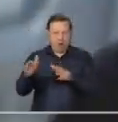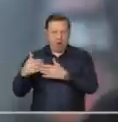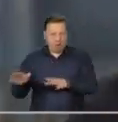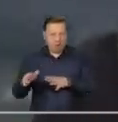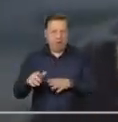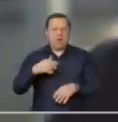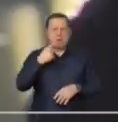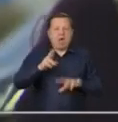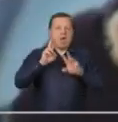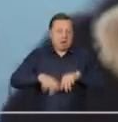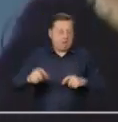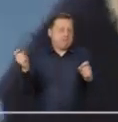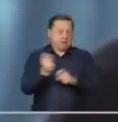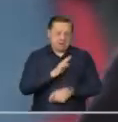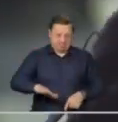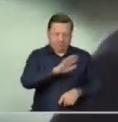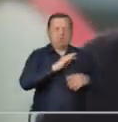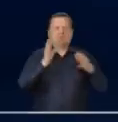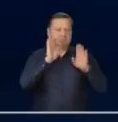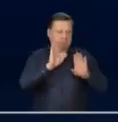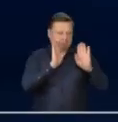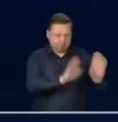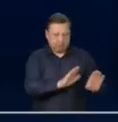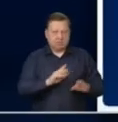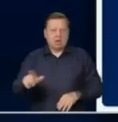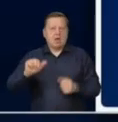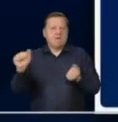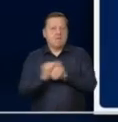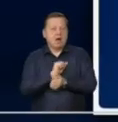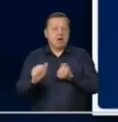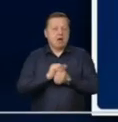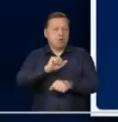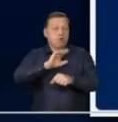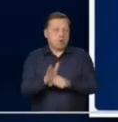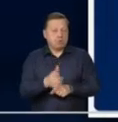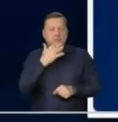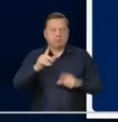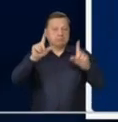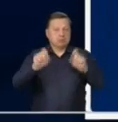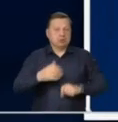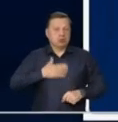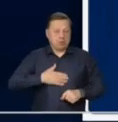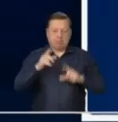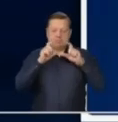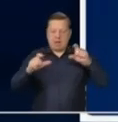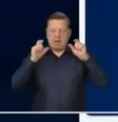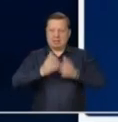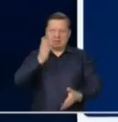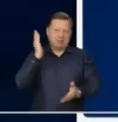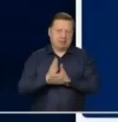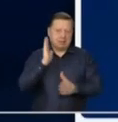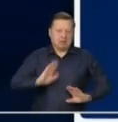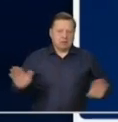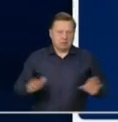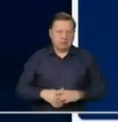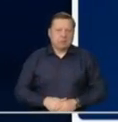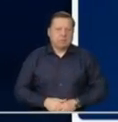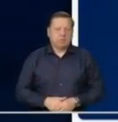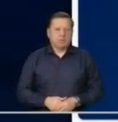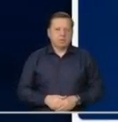pozostają bez zmian. Poza jednym bardzo ważnym aspektem walki z koronawirusem. Od soboty jedynie maseczka może być używana do zasłaniania nosa i ust w